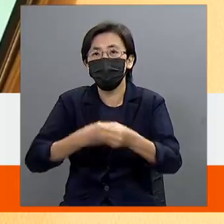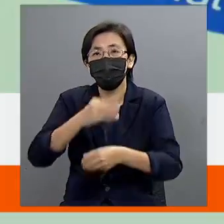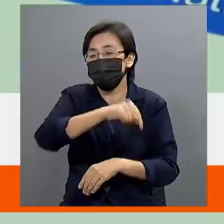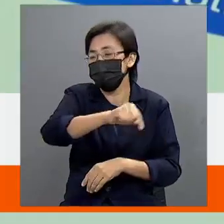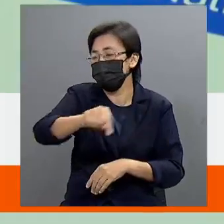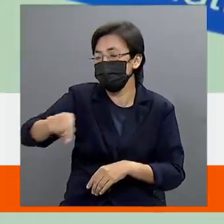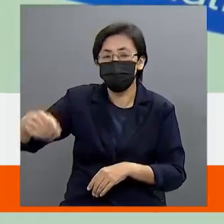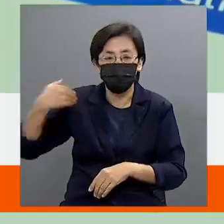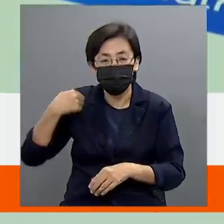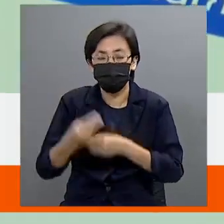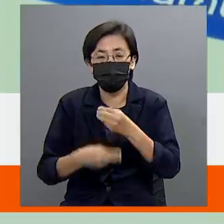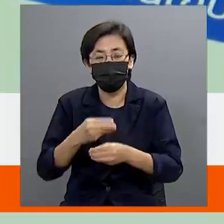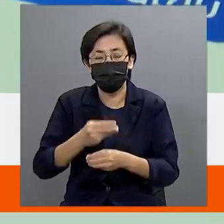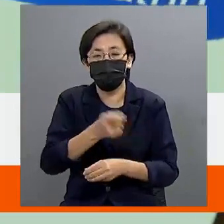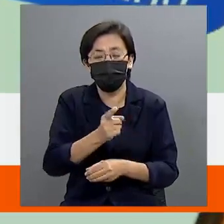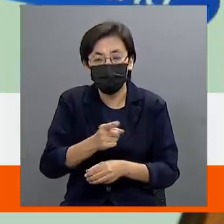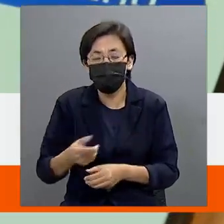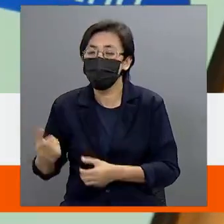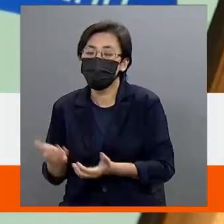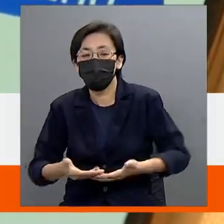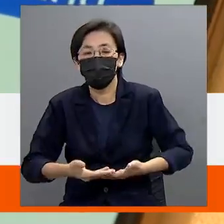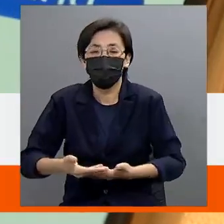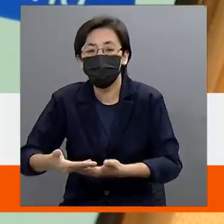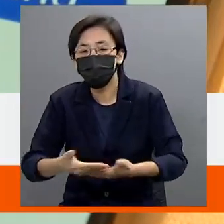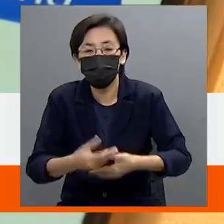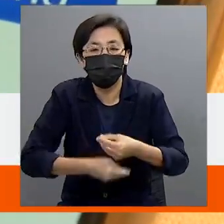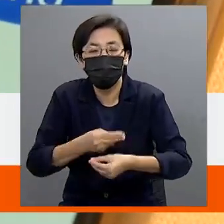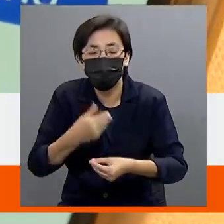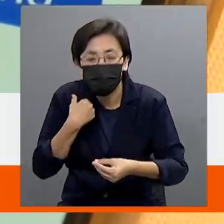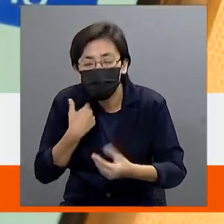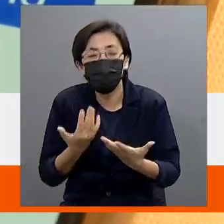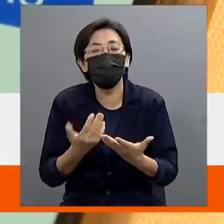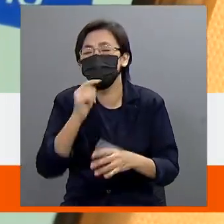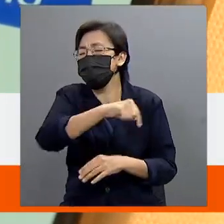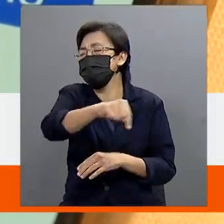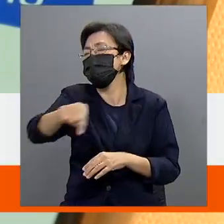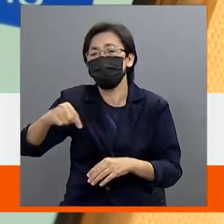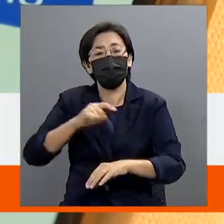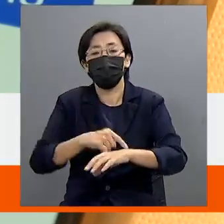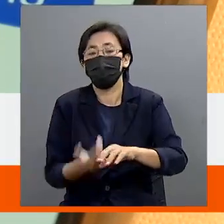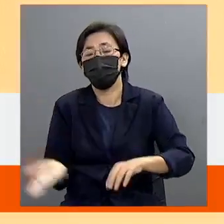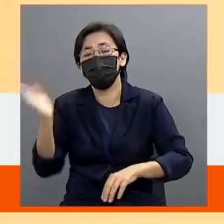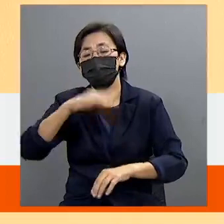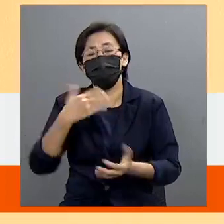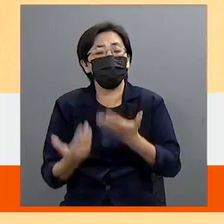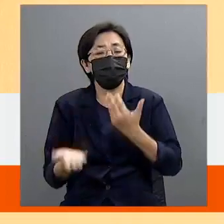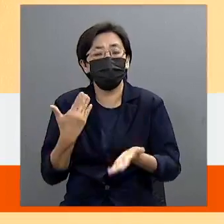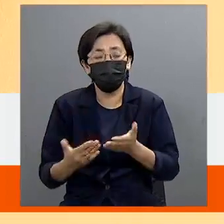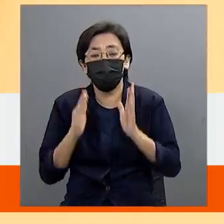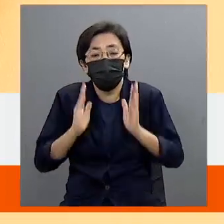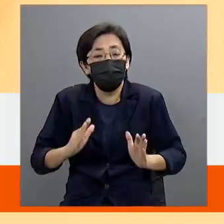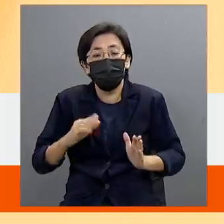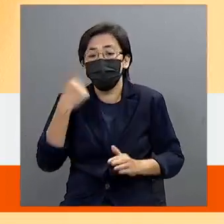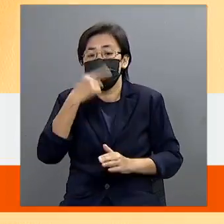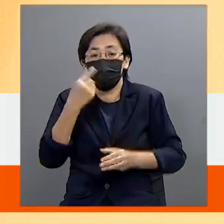ายที่ตายตัวมีเลขขายเต็มไปหมดแล้วก็ขายแบบไม่มีการจำกัดเวลาถ้าจะไม่จำกัดบุคคลด้วยซ้ำไปขายกับเด็กขายกับ